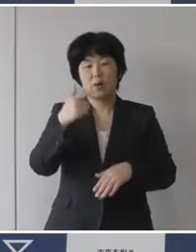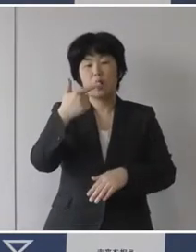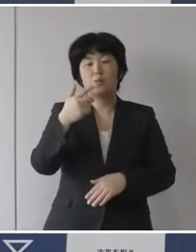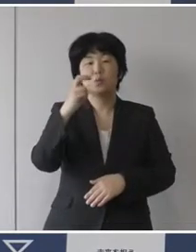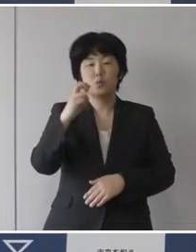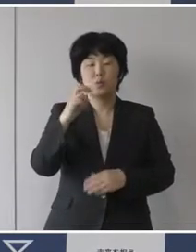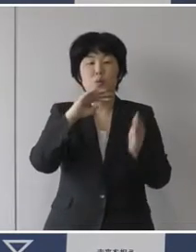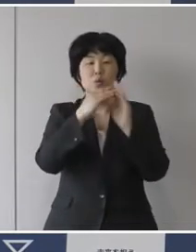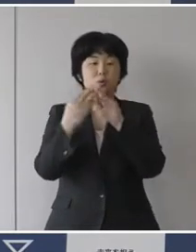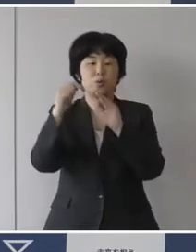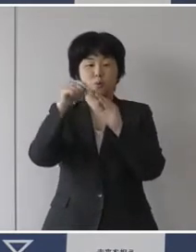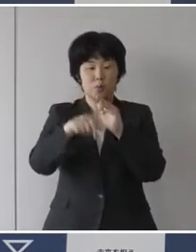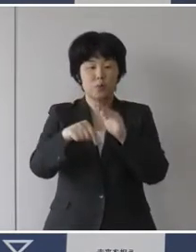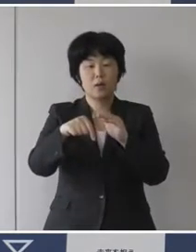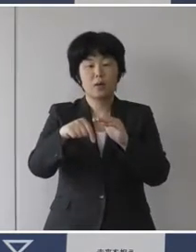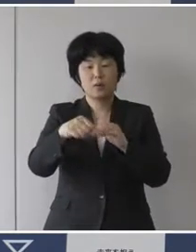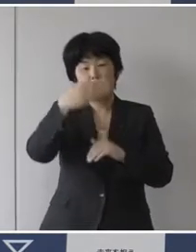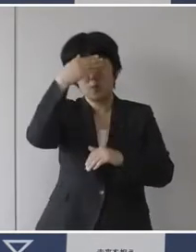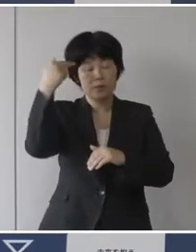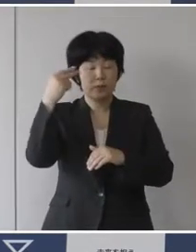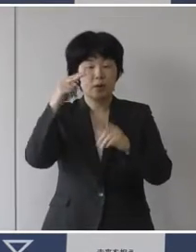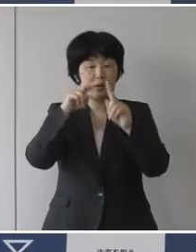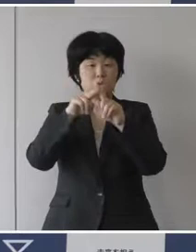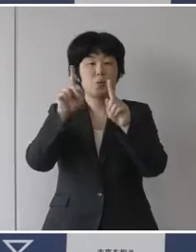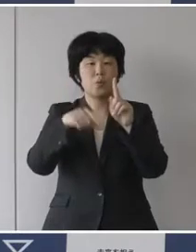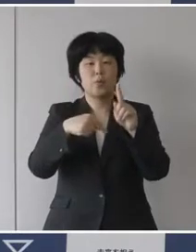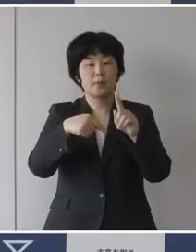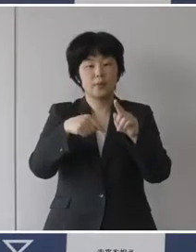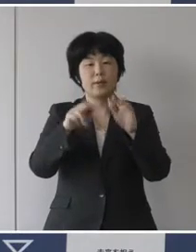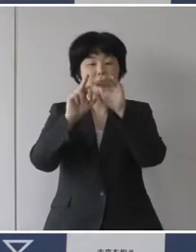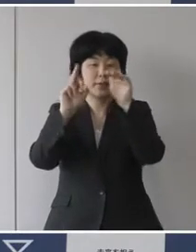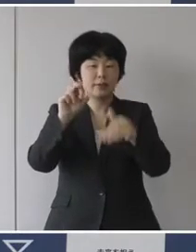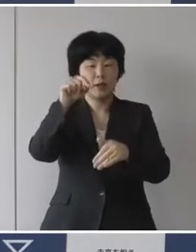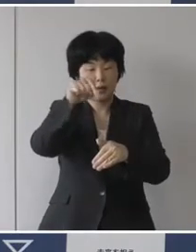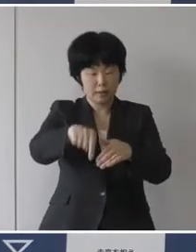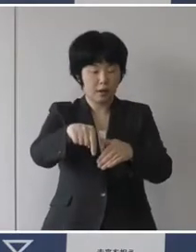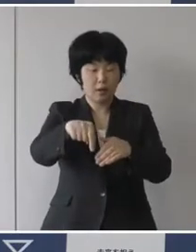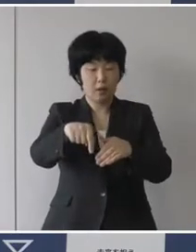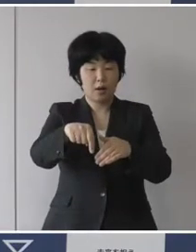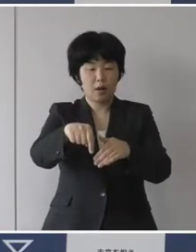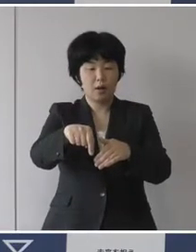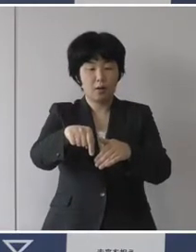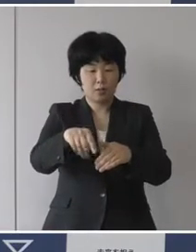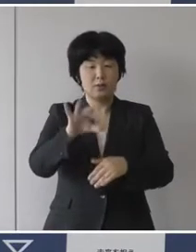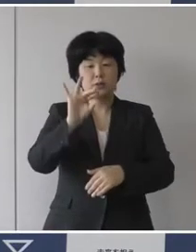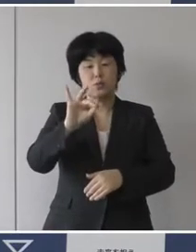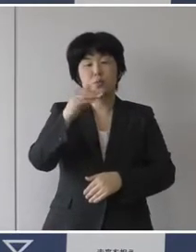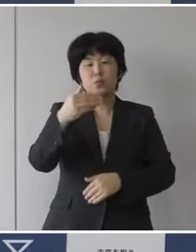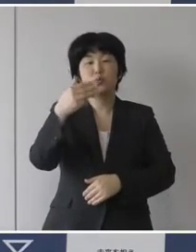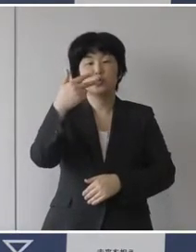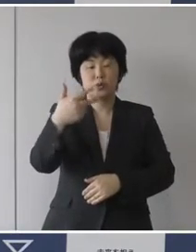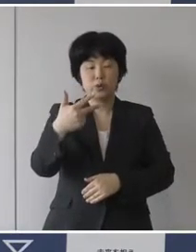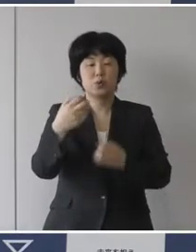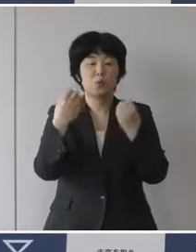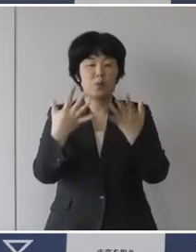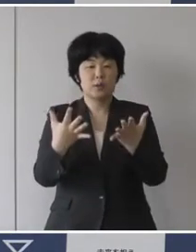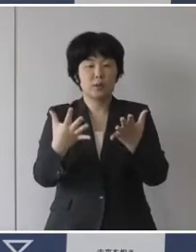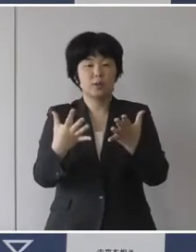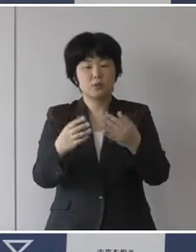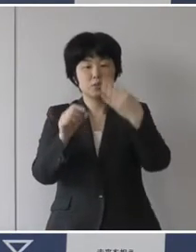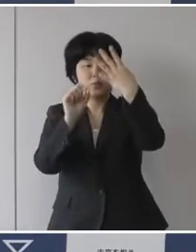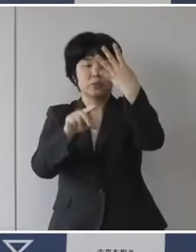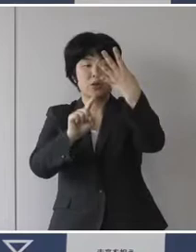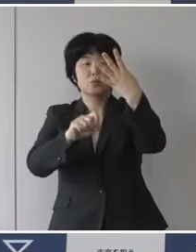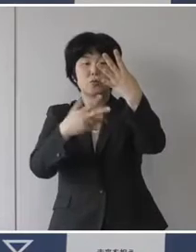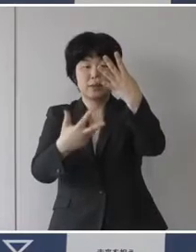内に今回公立の病児保育室、つくしを、4月18日月曜日からスタート